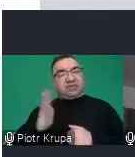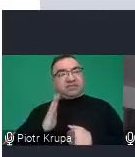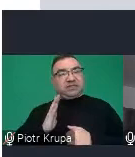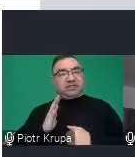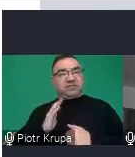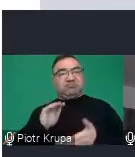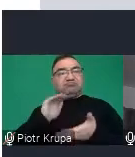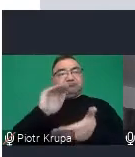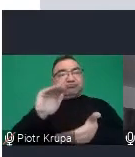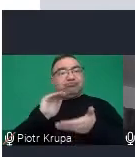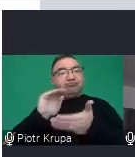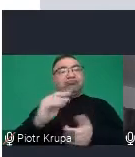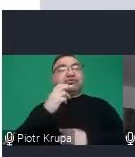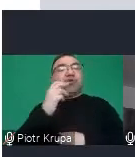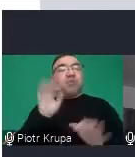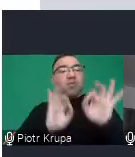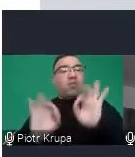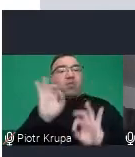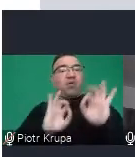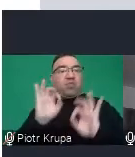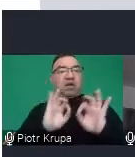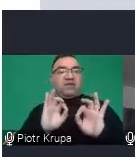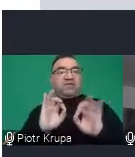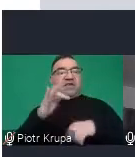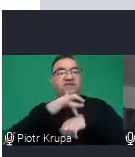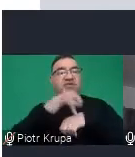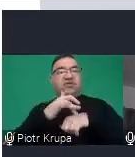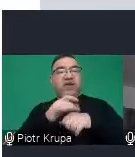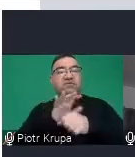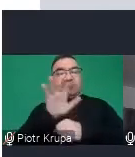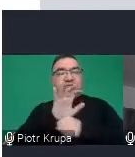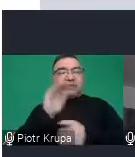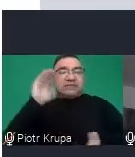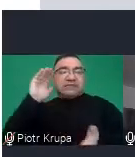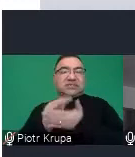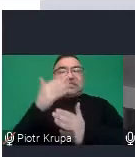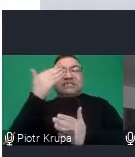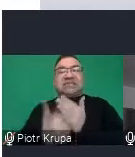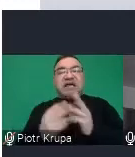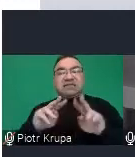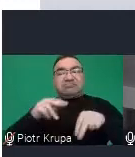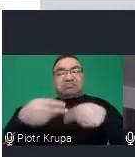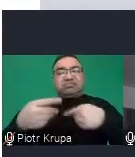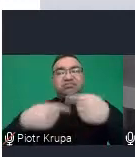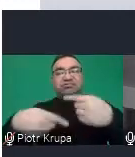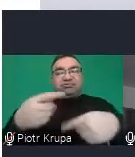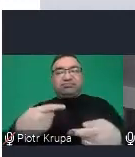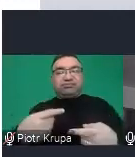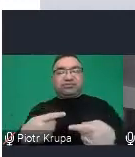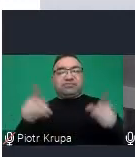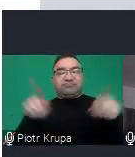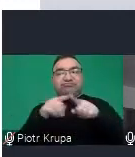dostaw energii, poprawę efektywności w zakresie wytwarzania, zmniejszenia strat przesyłowych ciepła, redukcji